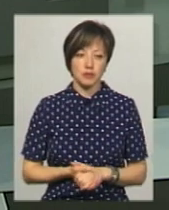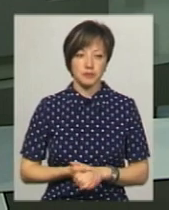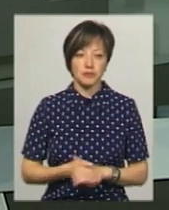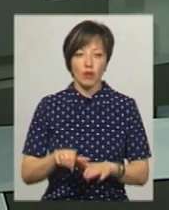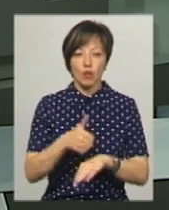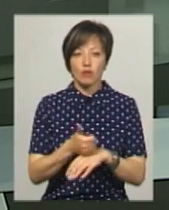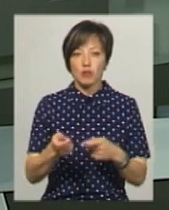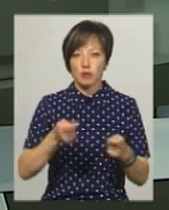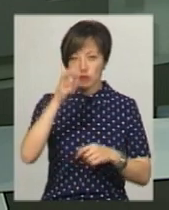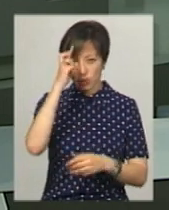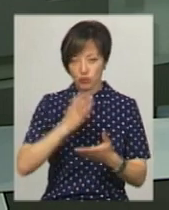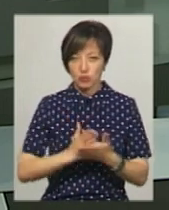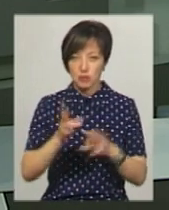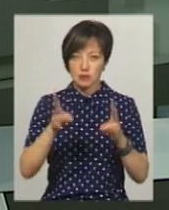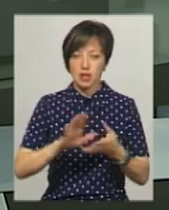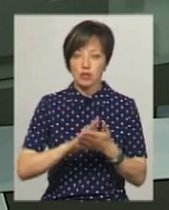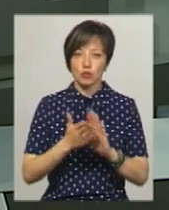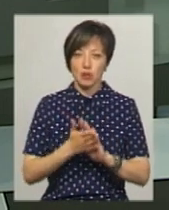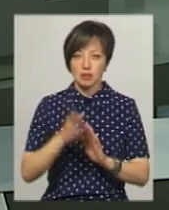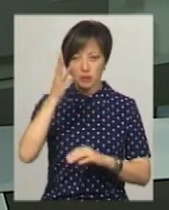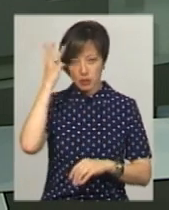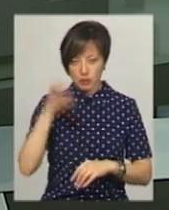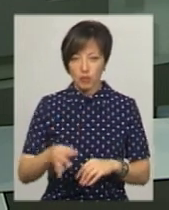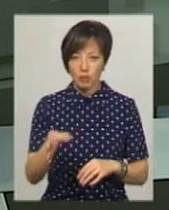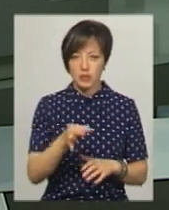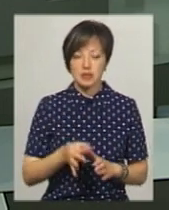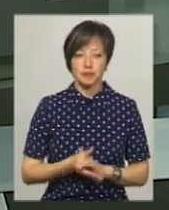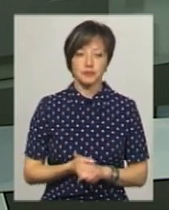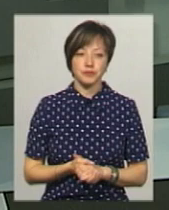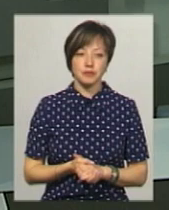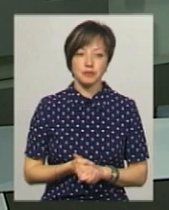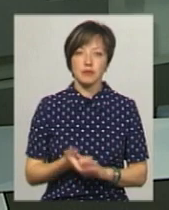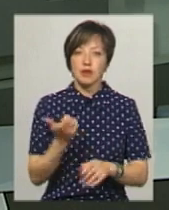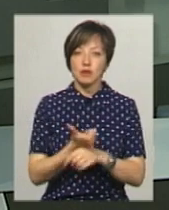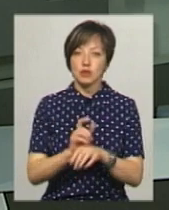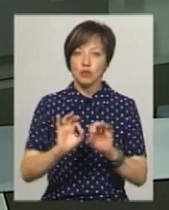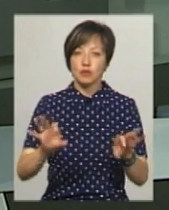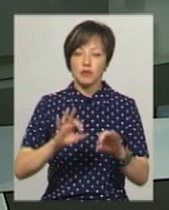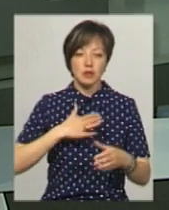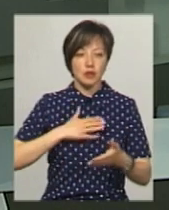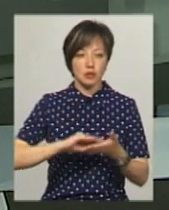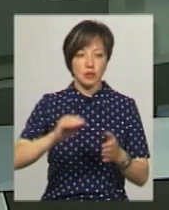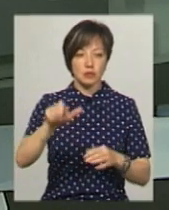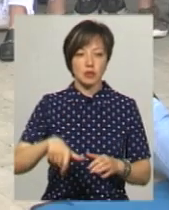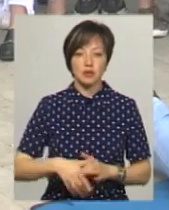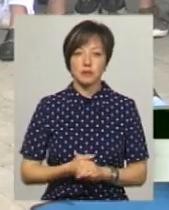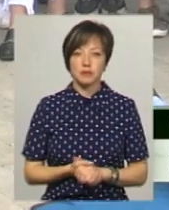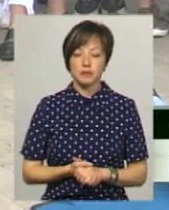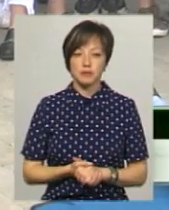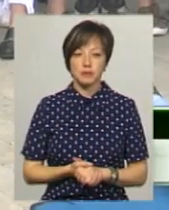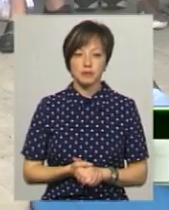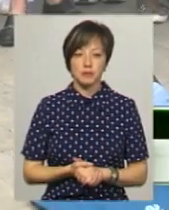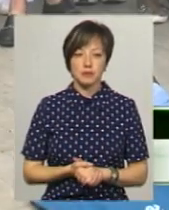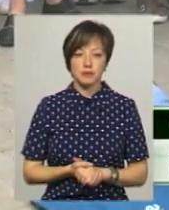Головного управління Державної служби з надзвичайних ситуацій Хмельницької області Сергій Мартиненко. Більше розповість Михайло Жила.